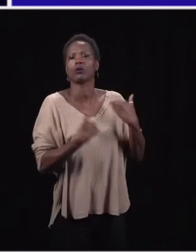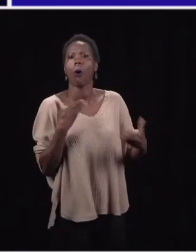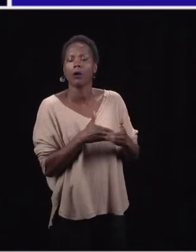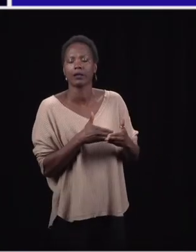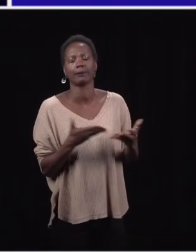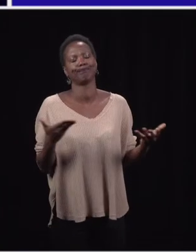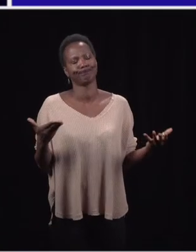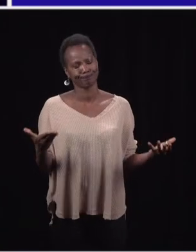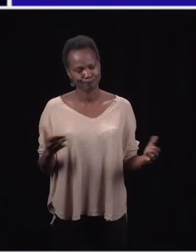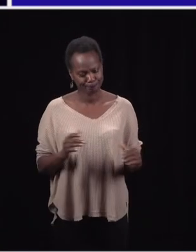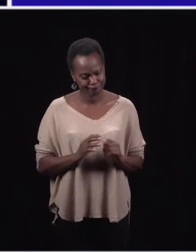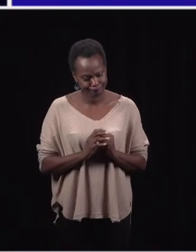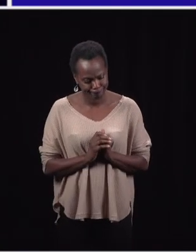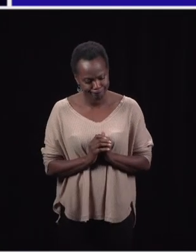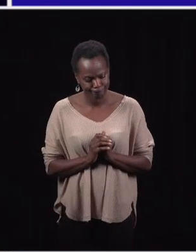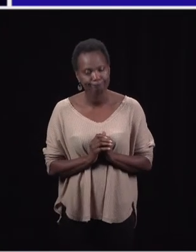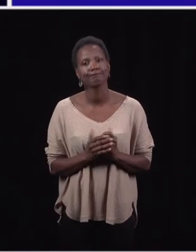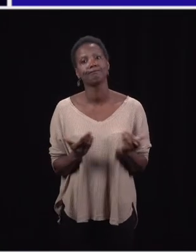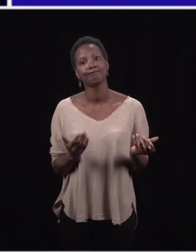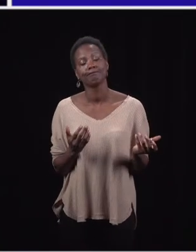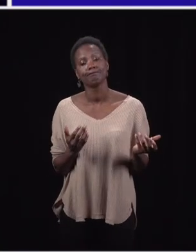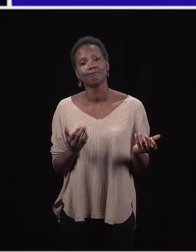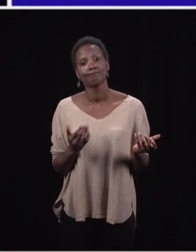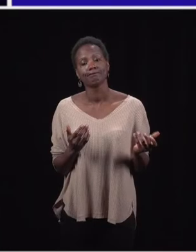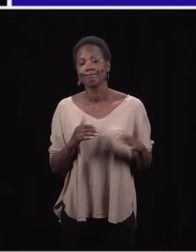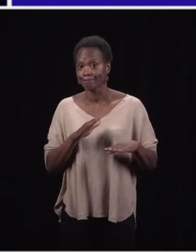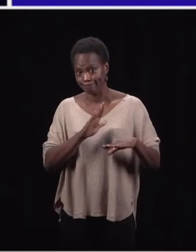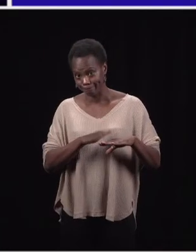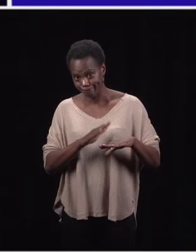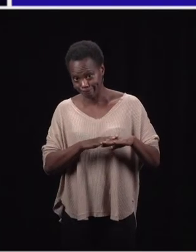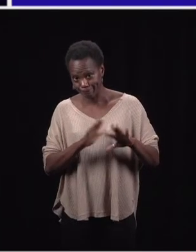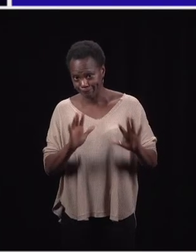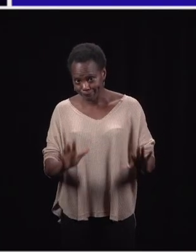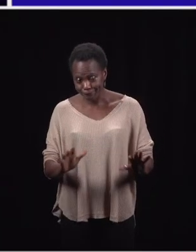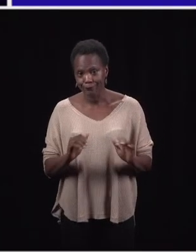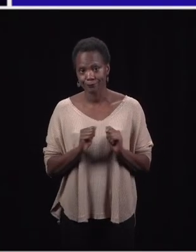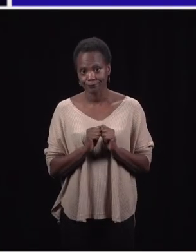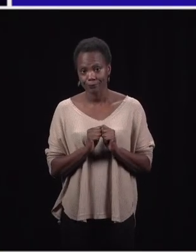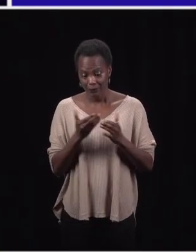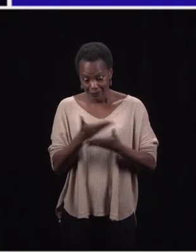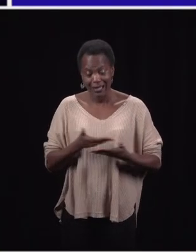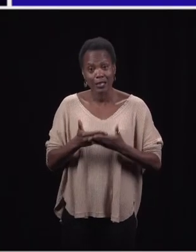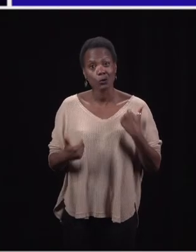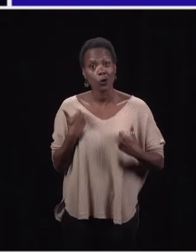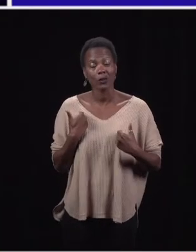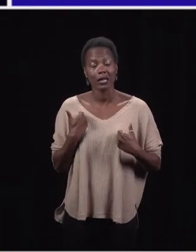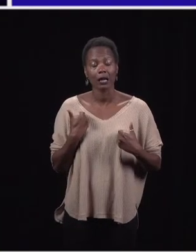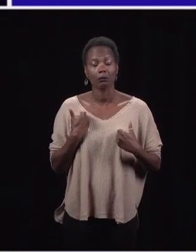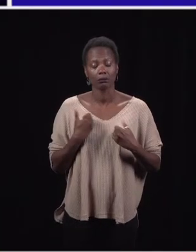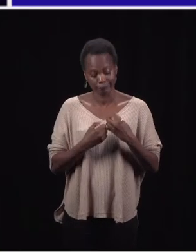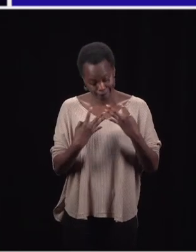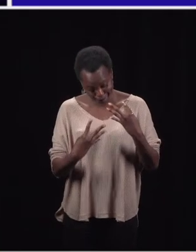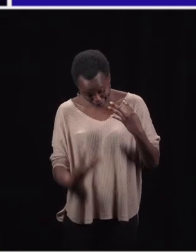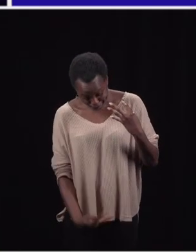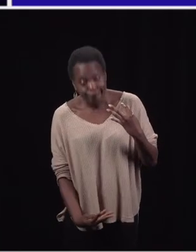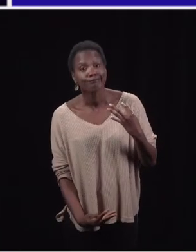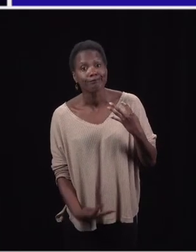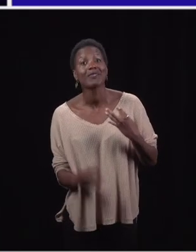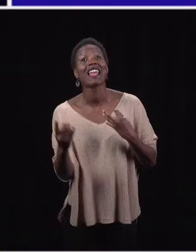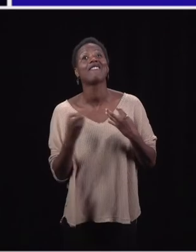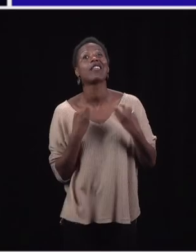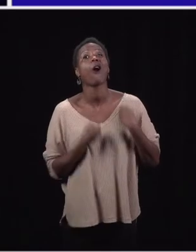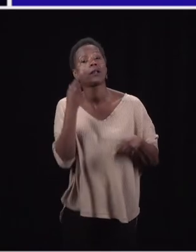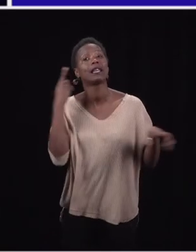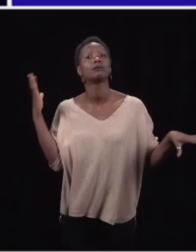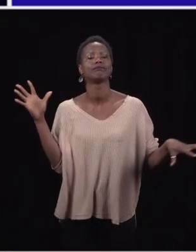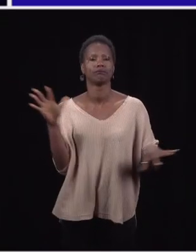d'abord je dirais dans un premier temps il faut savoir que beaucoup de situations de handicap sont dus à des handicaps invisibles